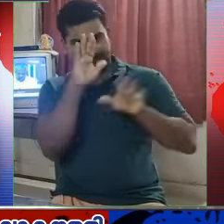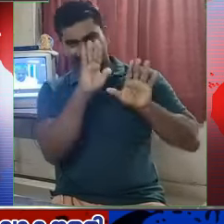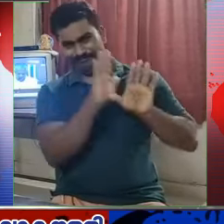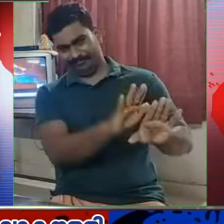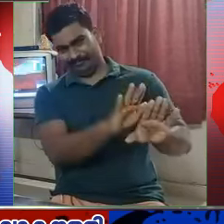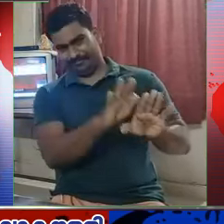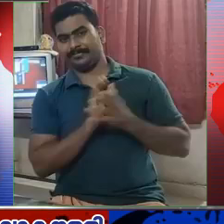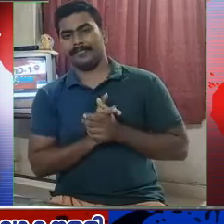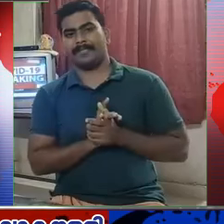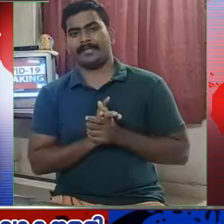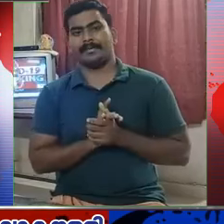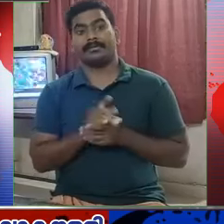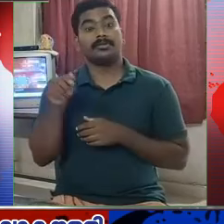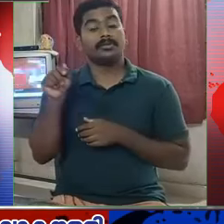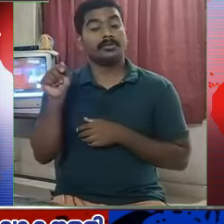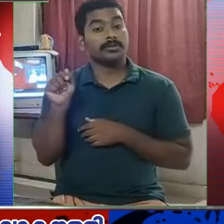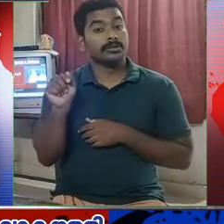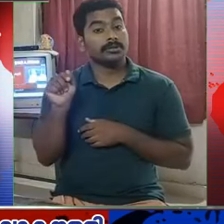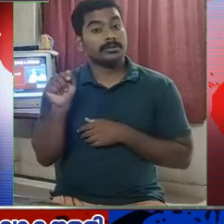ഇന്ന് രോഗം സ്ഥിരീകരിച്ചവരിൽ